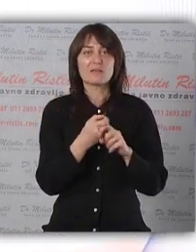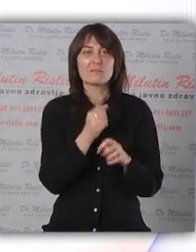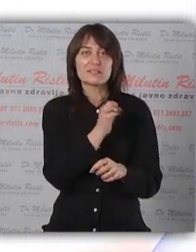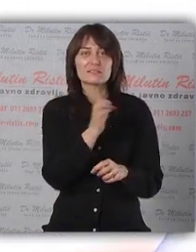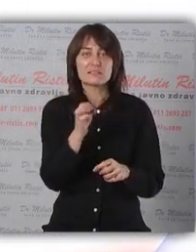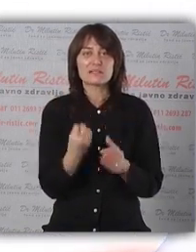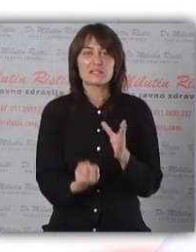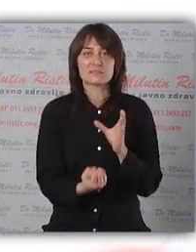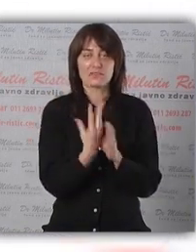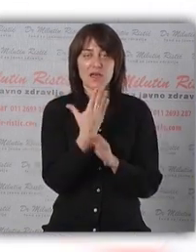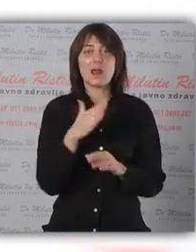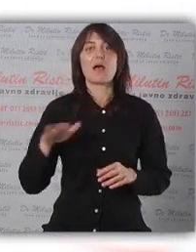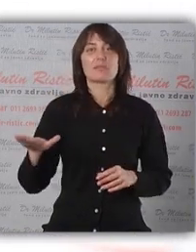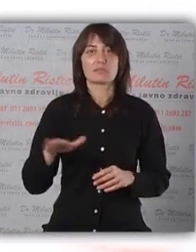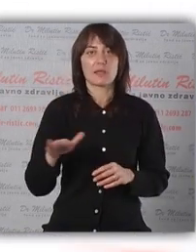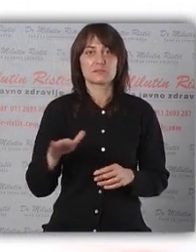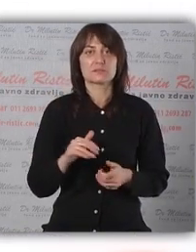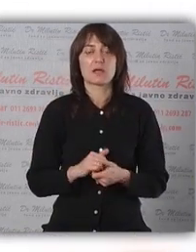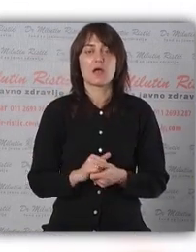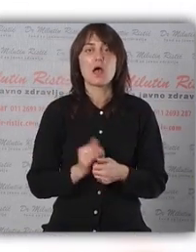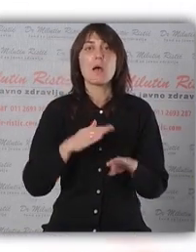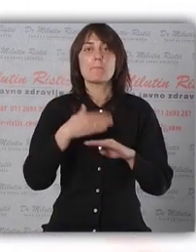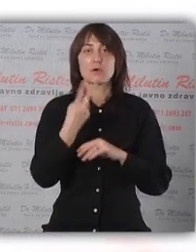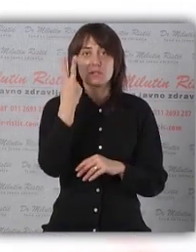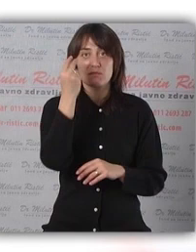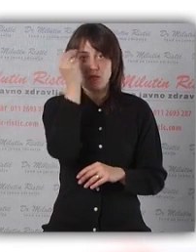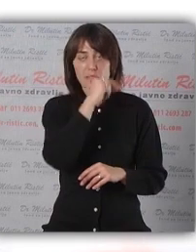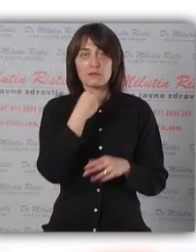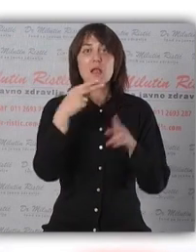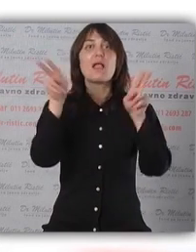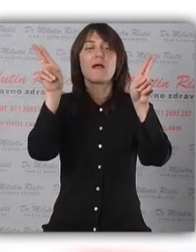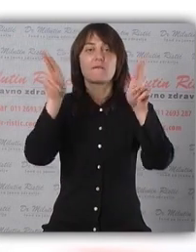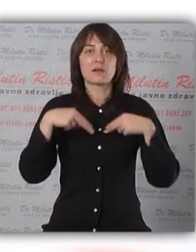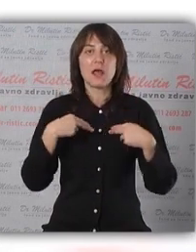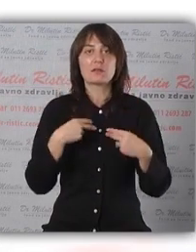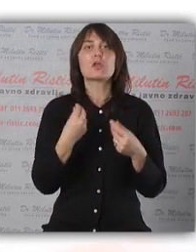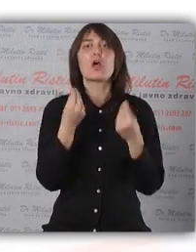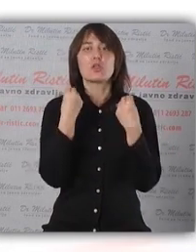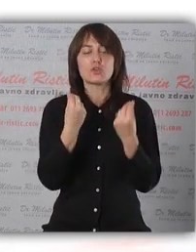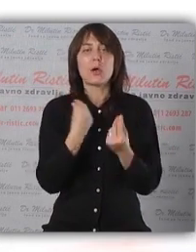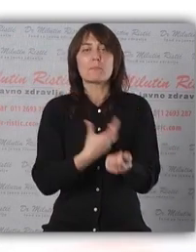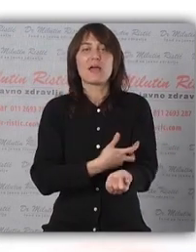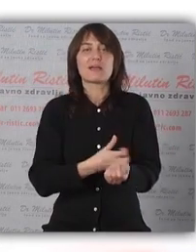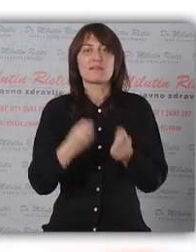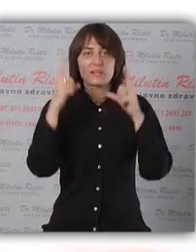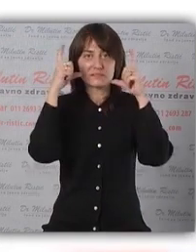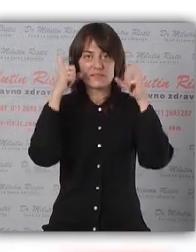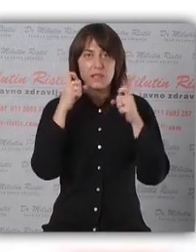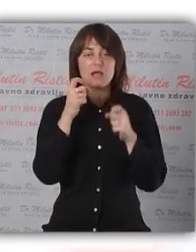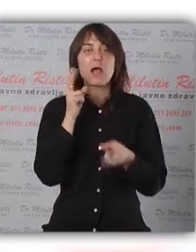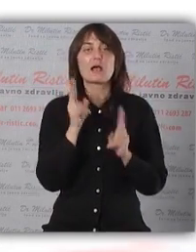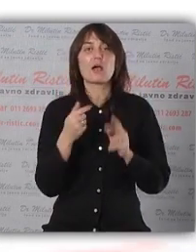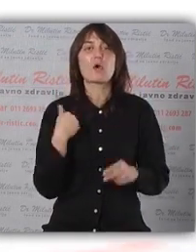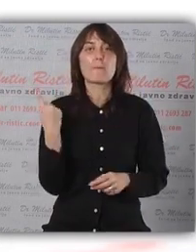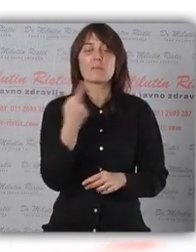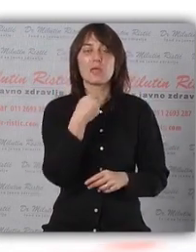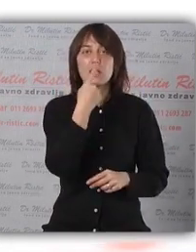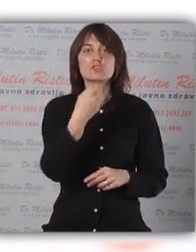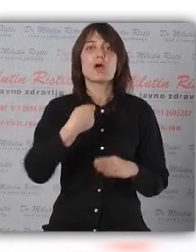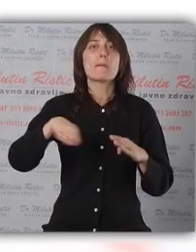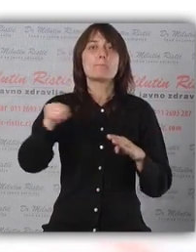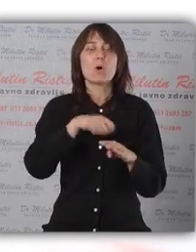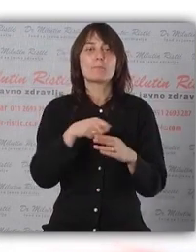koštanu srž da stvara krvna zrnca, pa se deca posle dve nedelje vrate sa dobrom krvnom